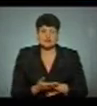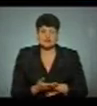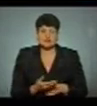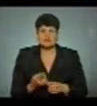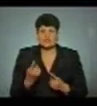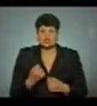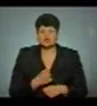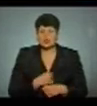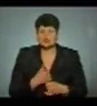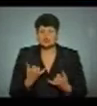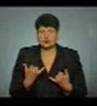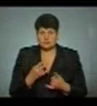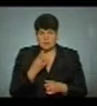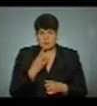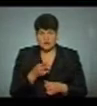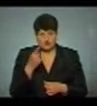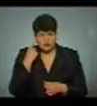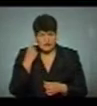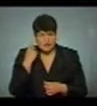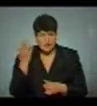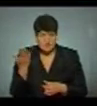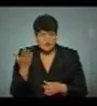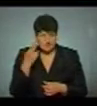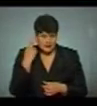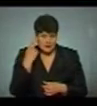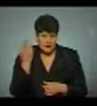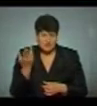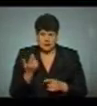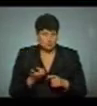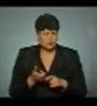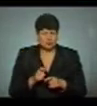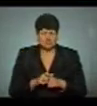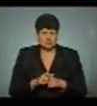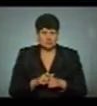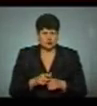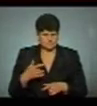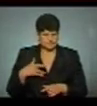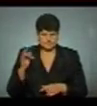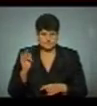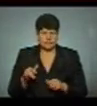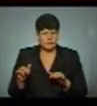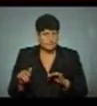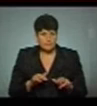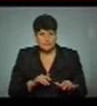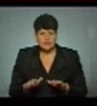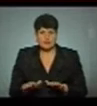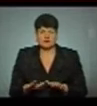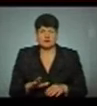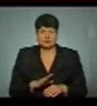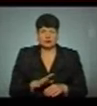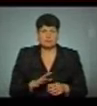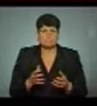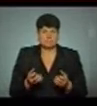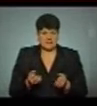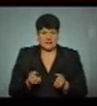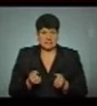превеликий жаль, сьогодні ми бачимо в Китаї дуже через такі радикальні, скажімо, там, методи, які були прийняті